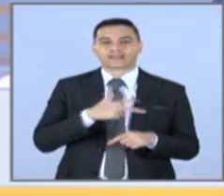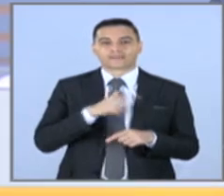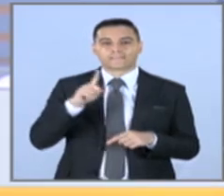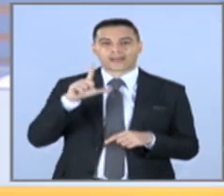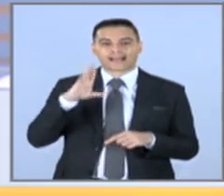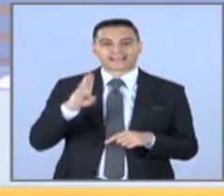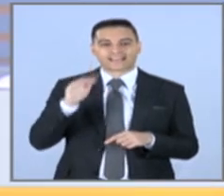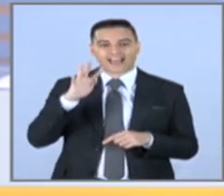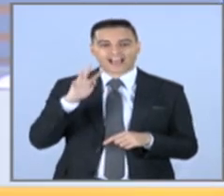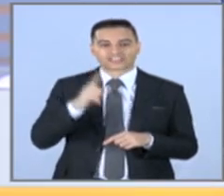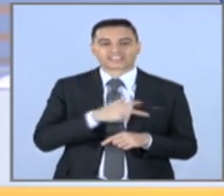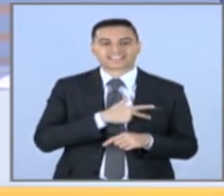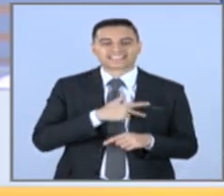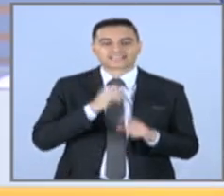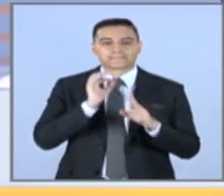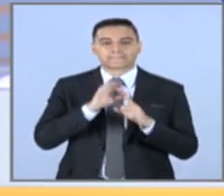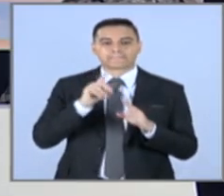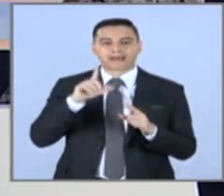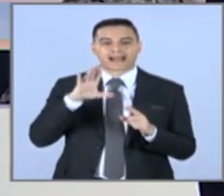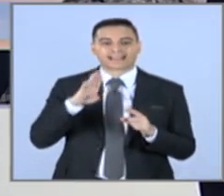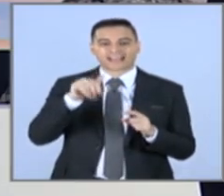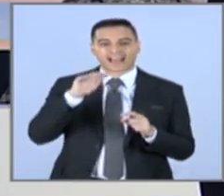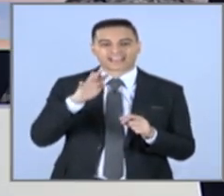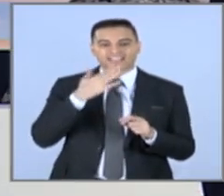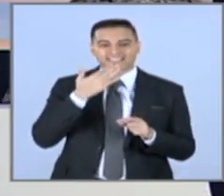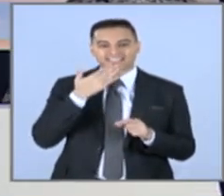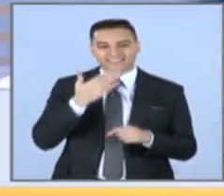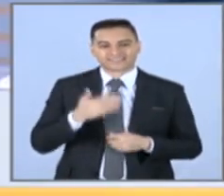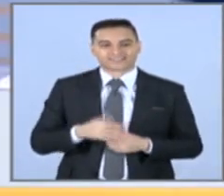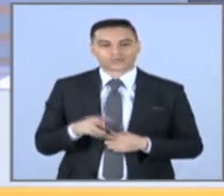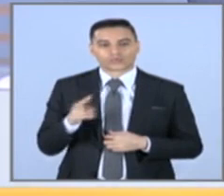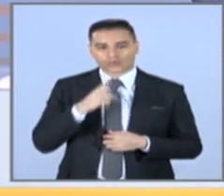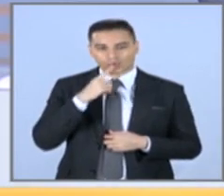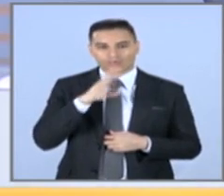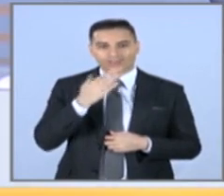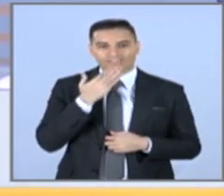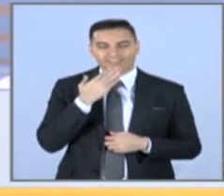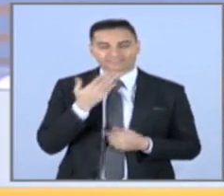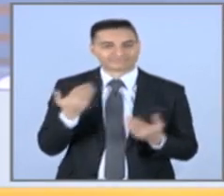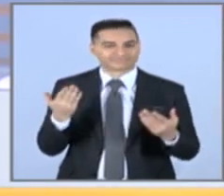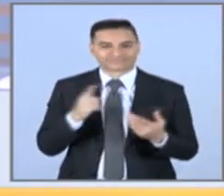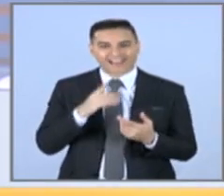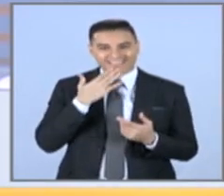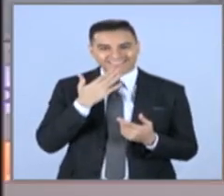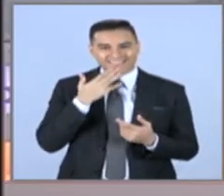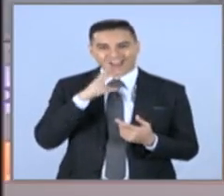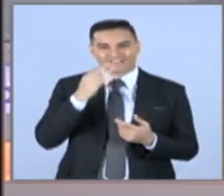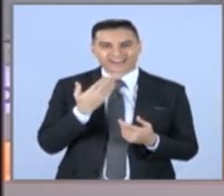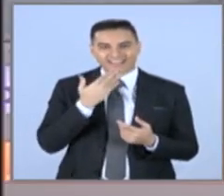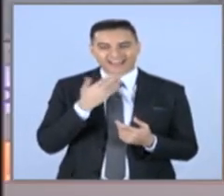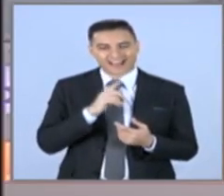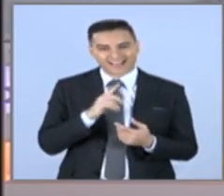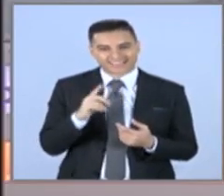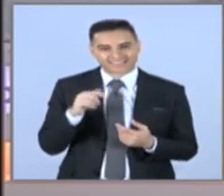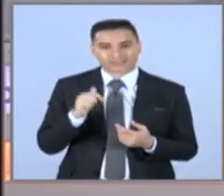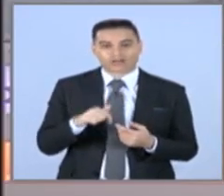بلكاش. بلكاش من الاسم كده. آسيا. آسيا. آسيا. لا وأنتوا الاثنين قلتوا أفريقيا. السؤال التاسع، في أي